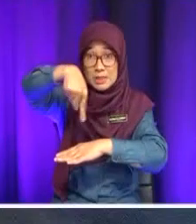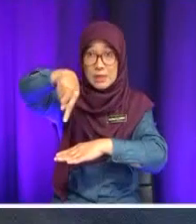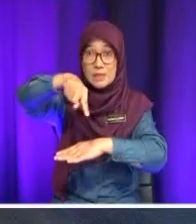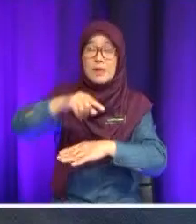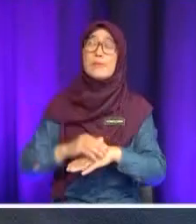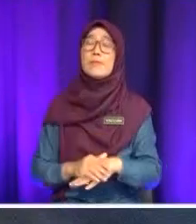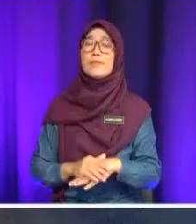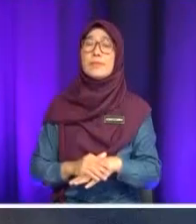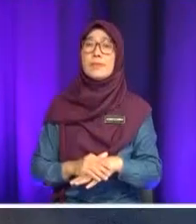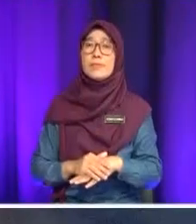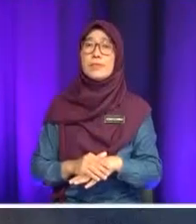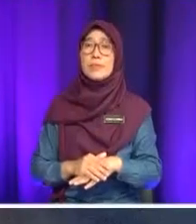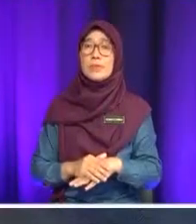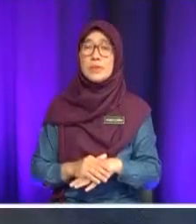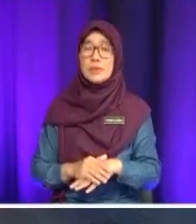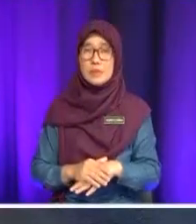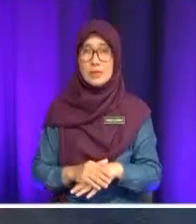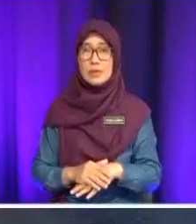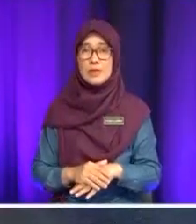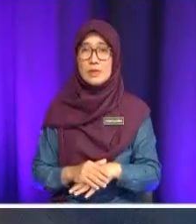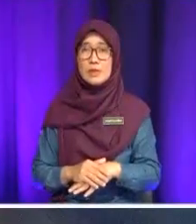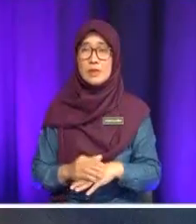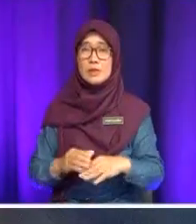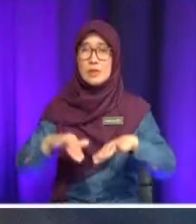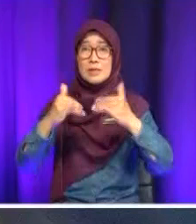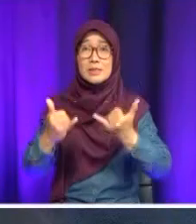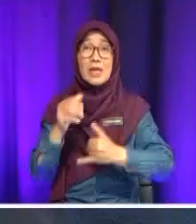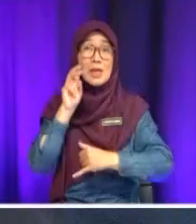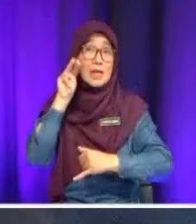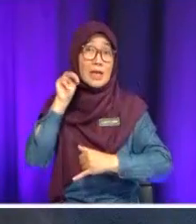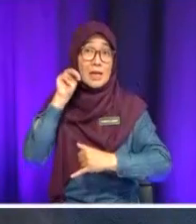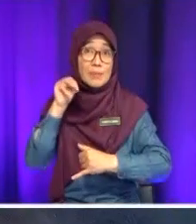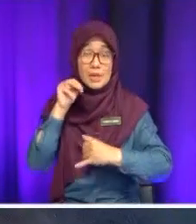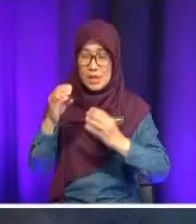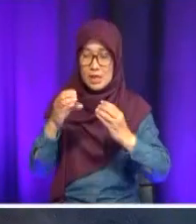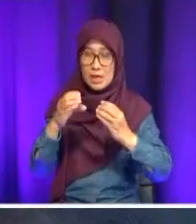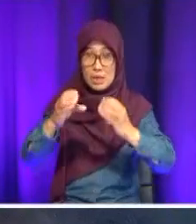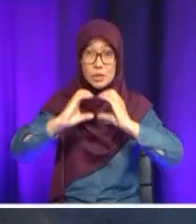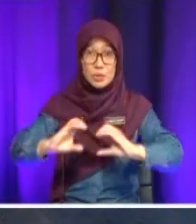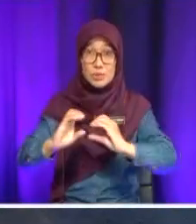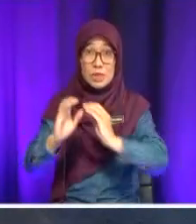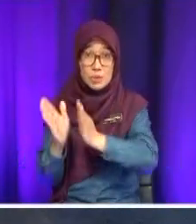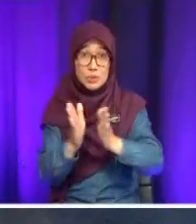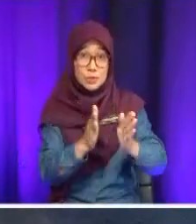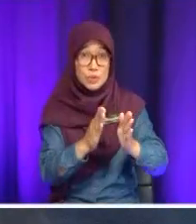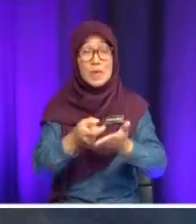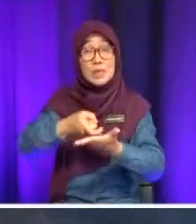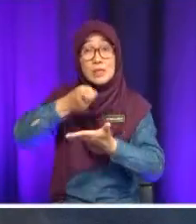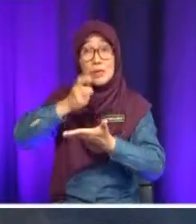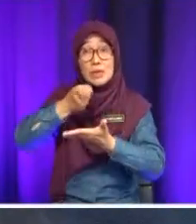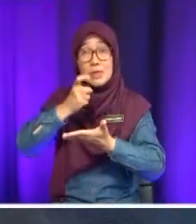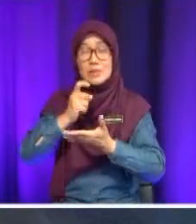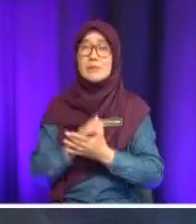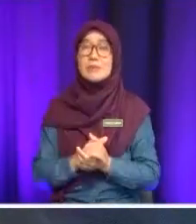coba shamira eh pegang gelas-gelas enggak ada coba susun Berapa banyak eee yang bilangnya susunannya shamira boleh Hi ah